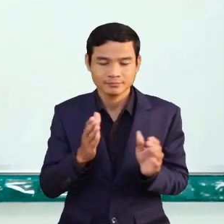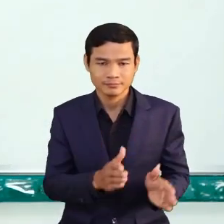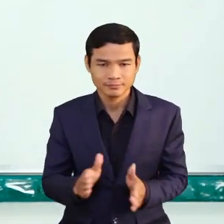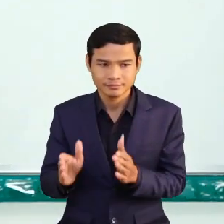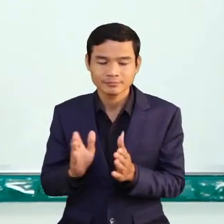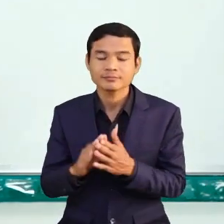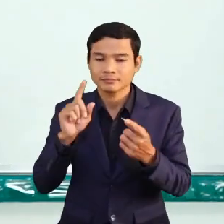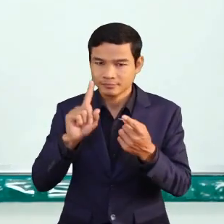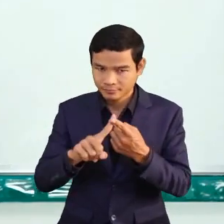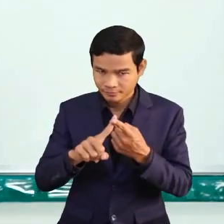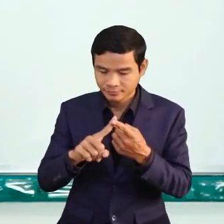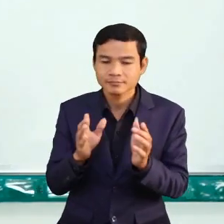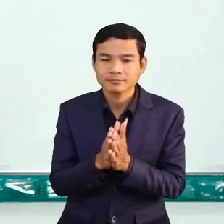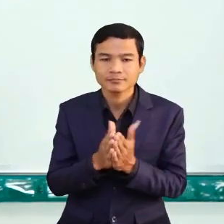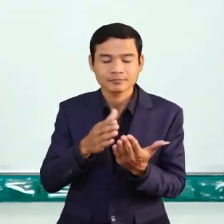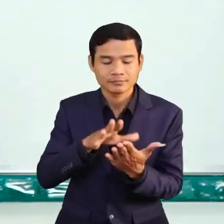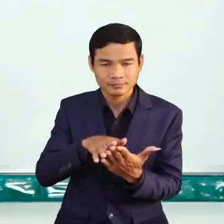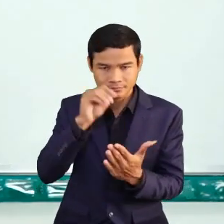1